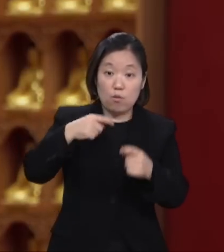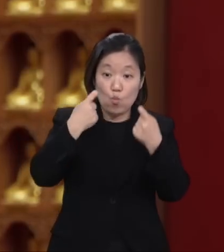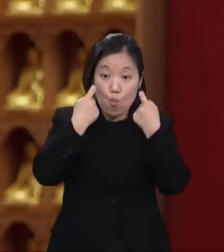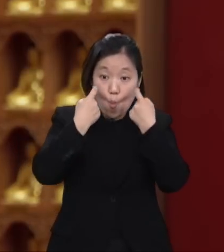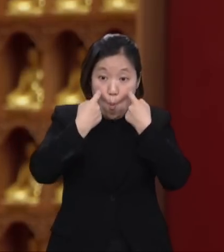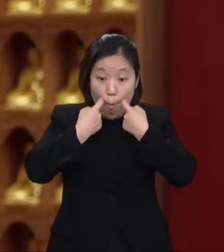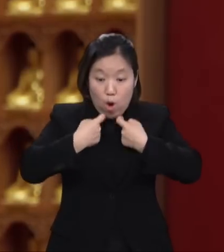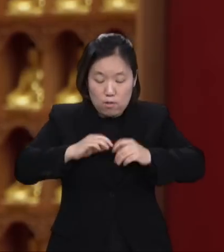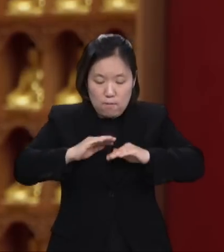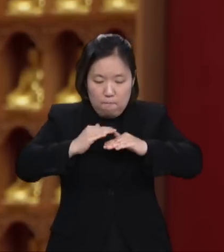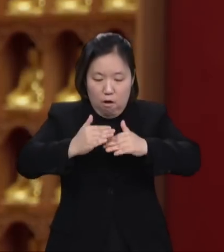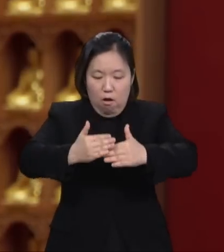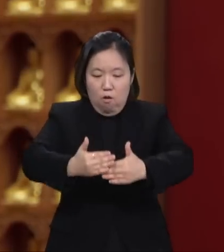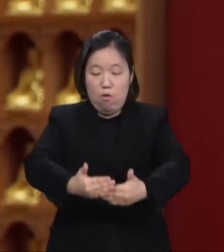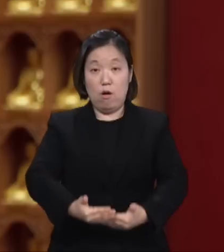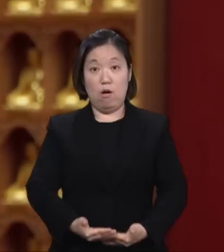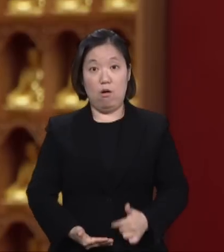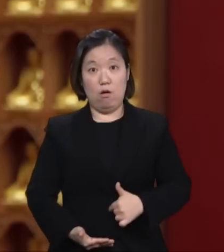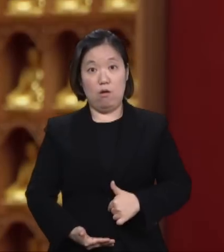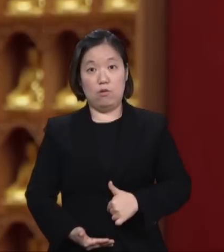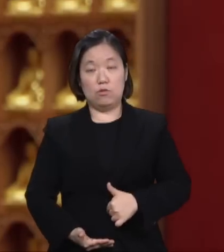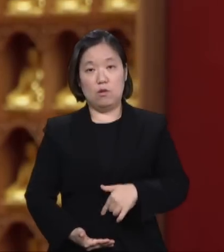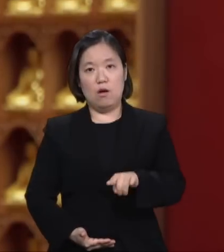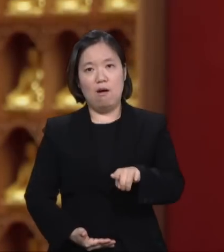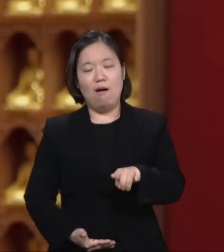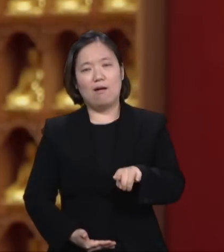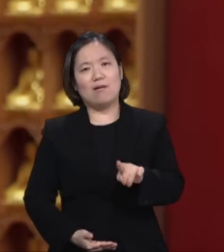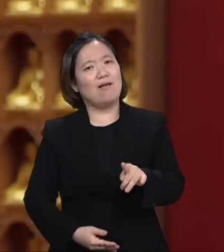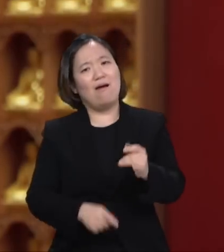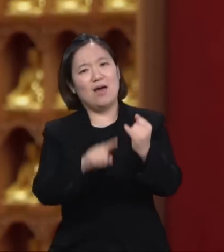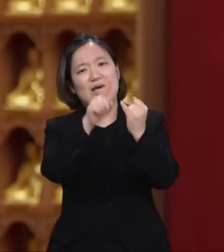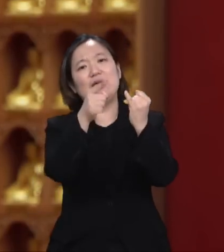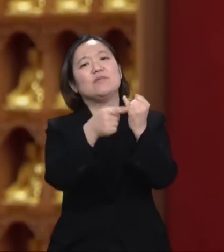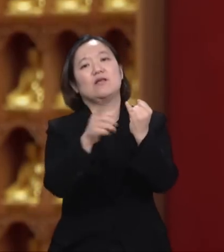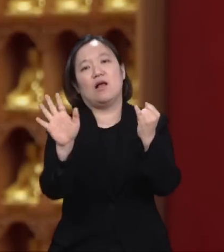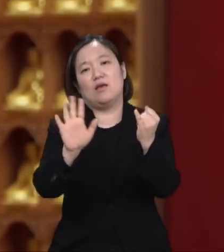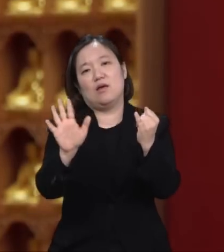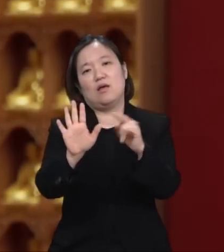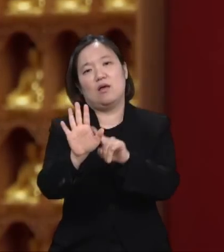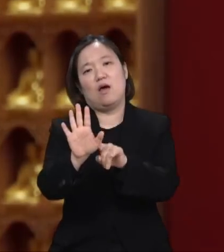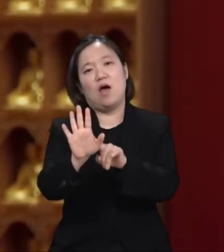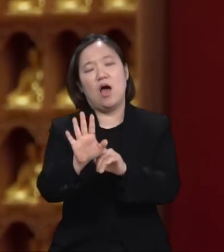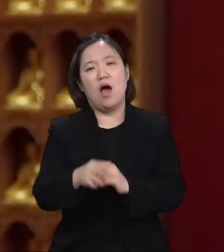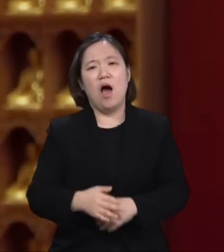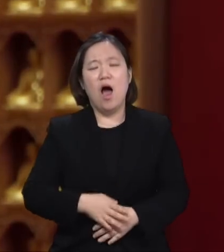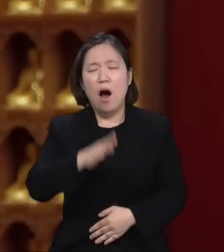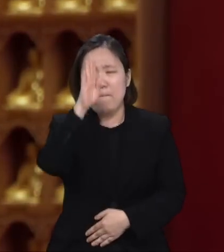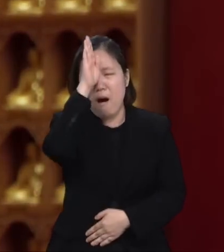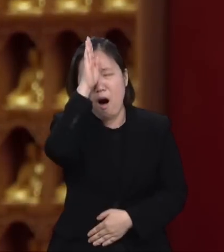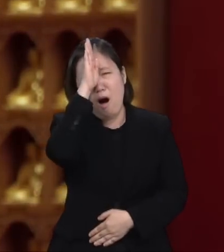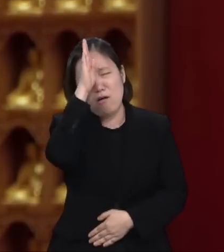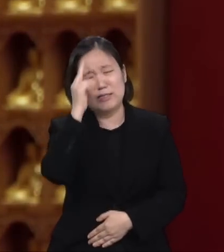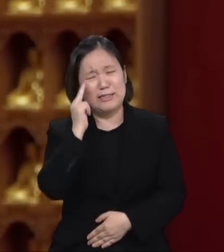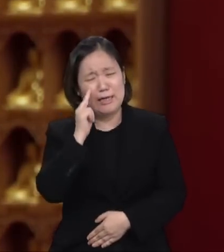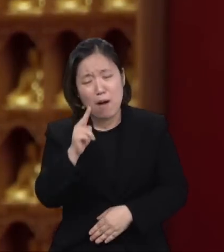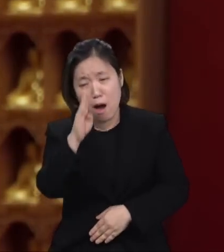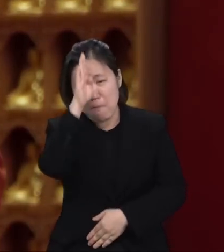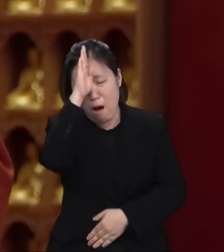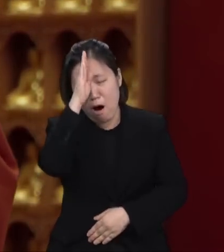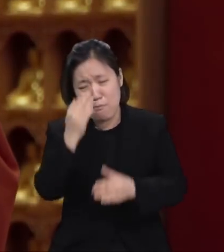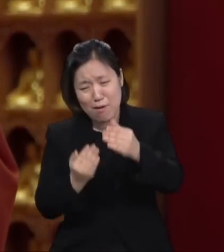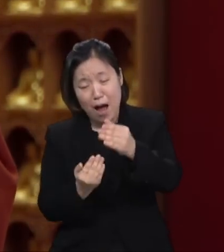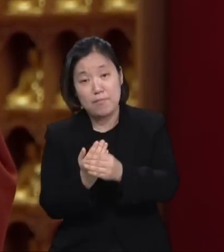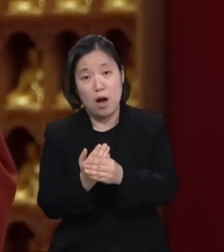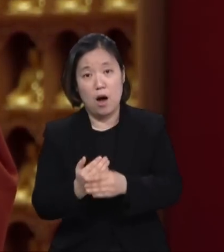상족을 했대요 알고 봤더니 임신을 한게 아니라 이름 모를 병에 걸린 거예요 그래서